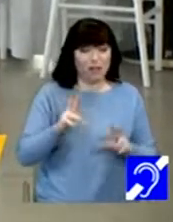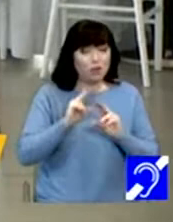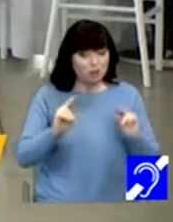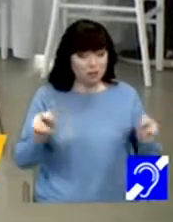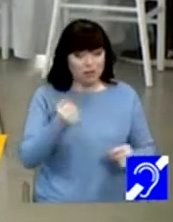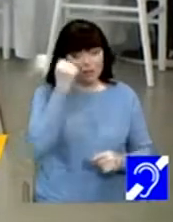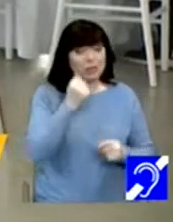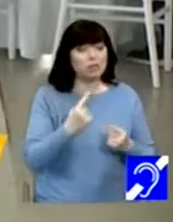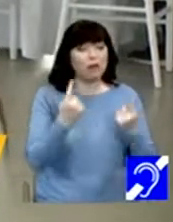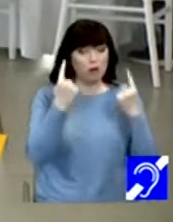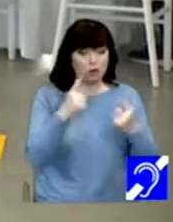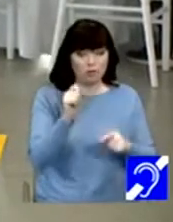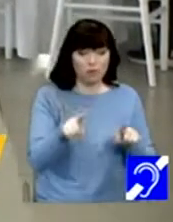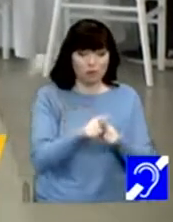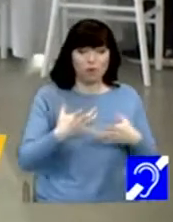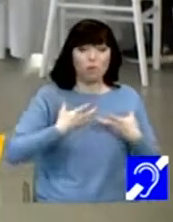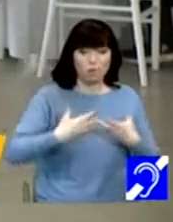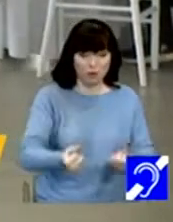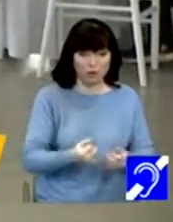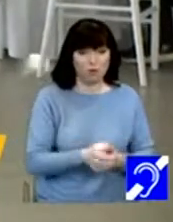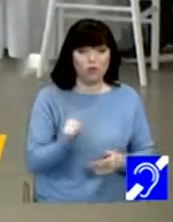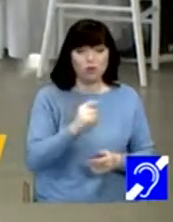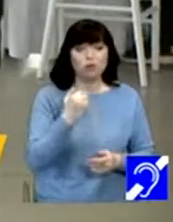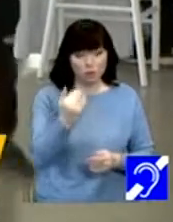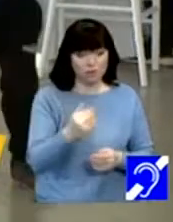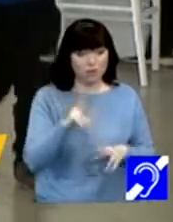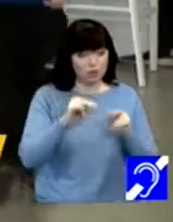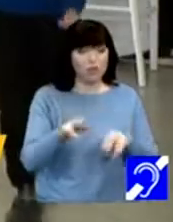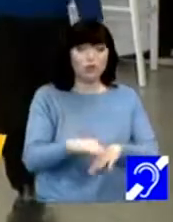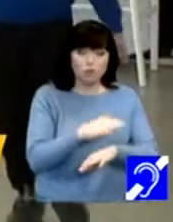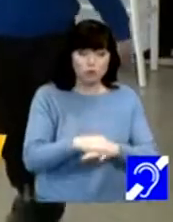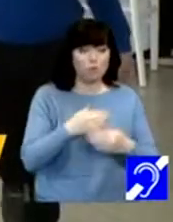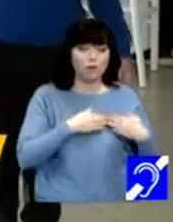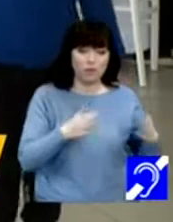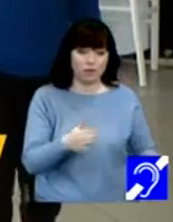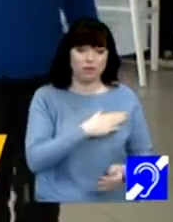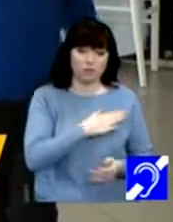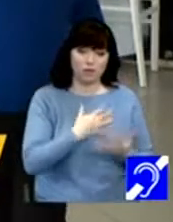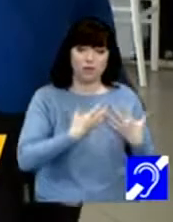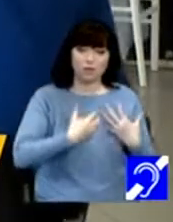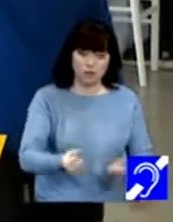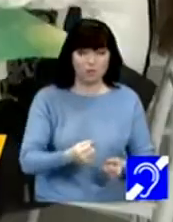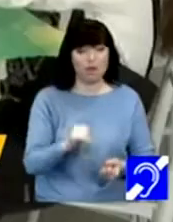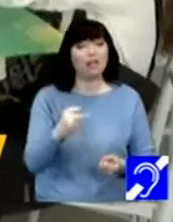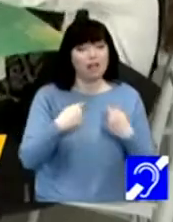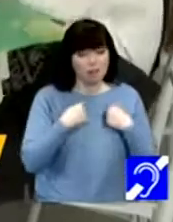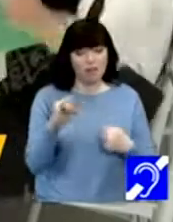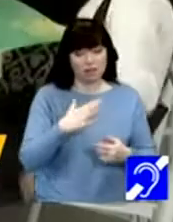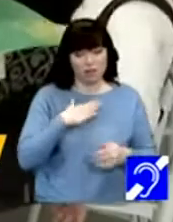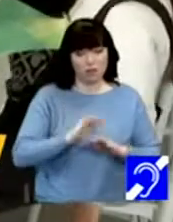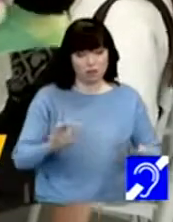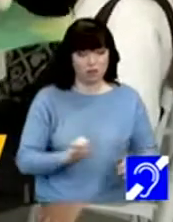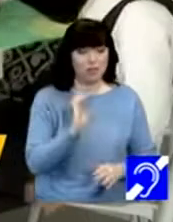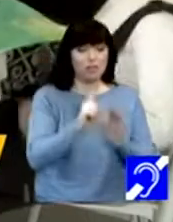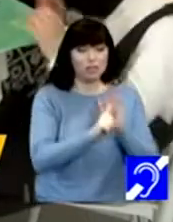вам огромное за такой прием теплый, что вы с добрым, открытым сердцем нас принимаете и наших детей. De la